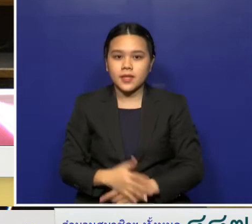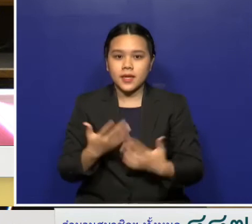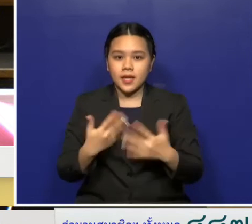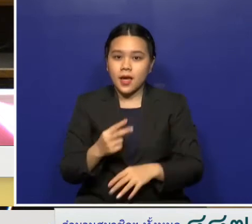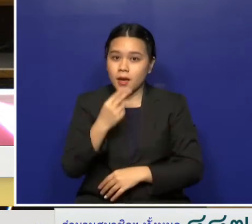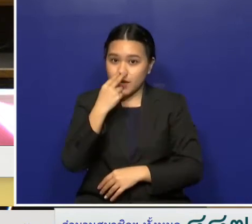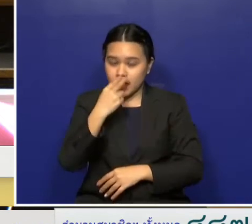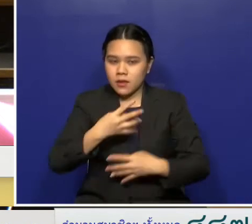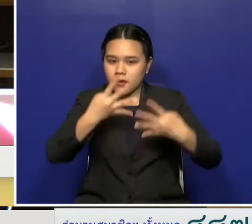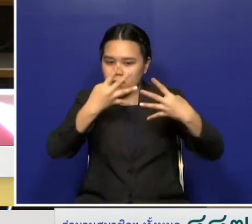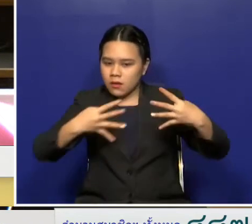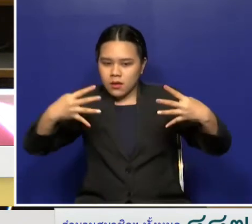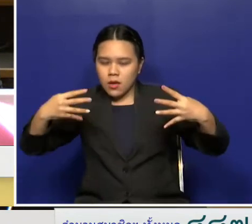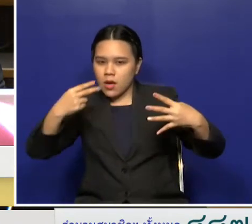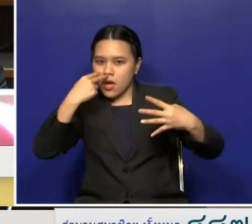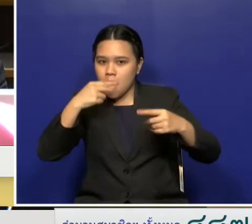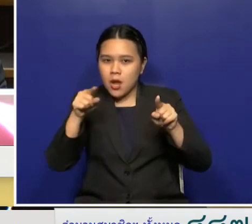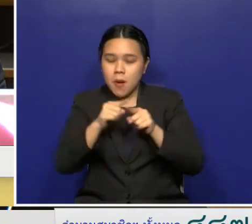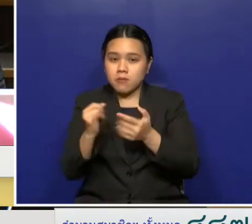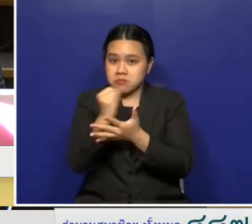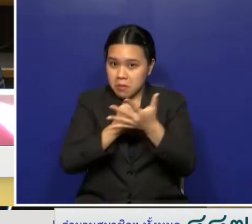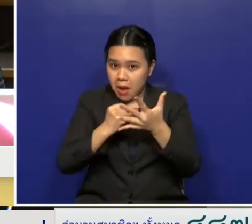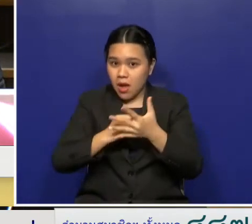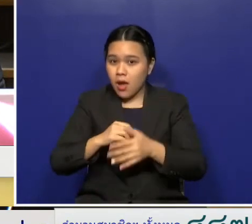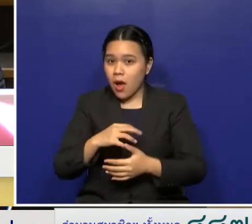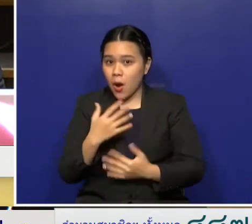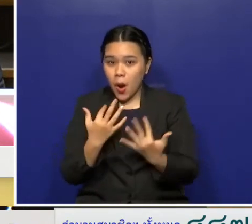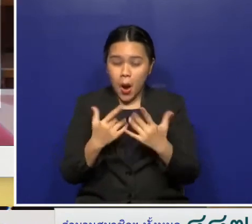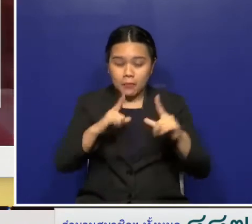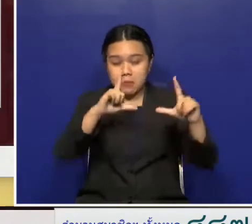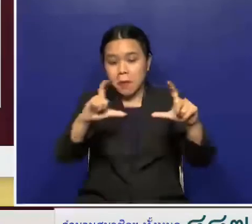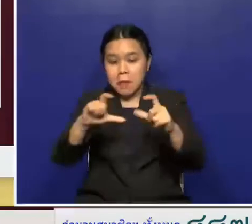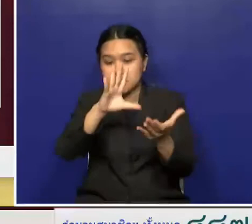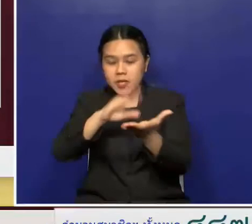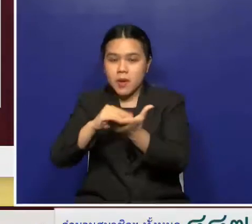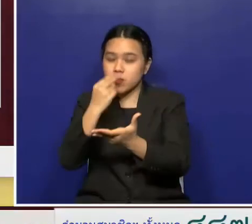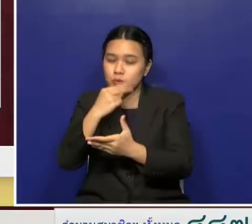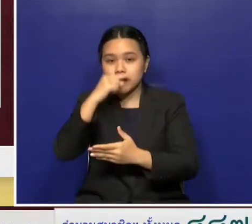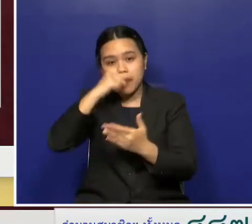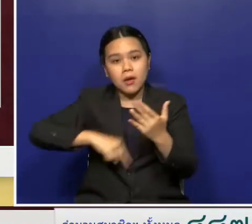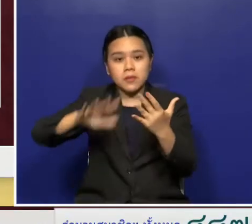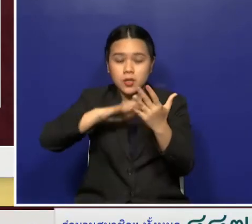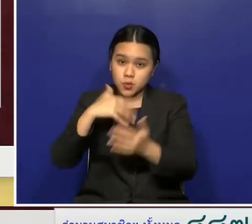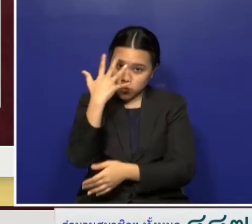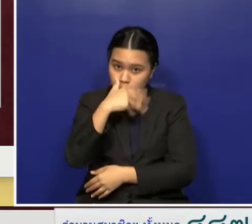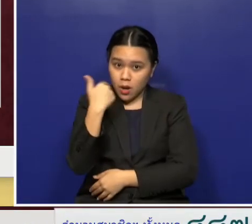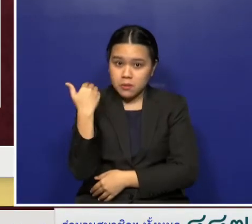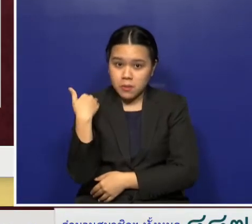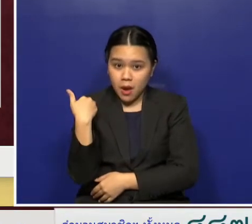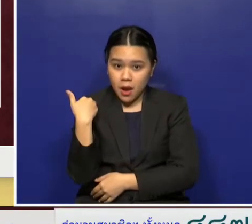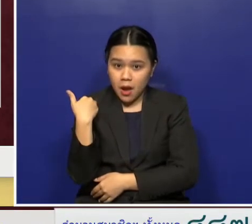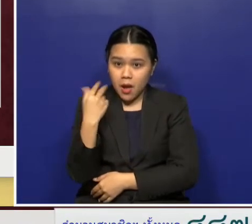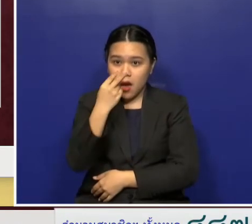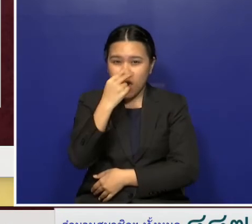็ศิลป ut stability เขาก็จะจussaไทยเอไปดูว่าเมืองไทย แสวยงามดีถ้เห็นวามีแต่